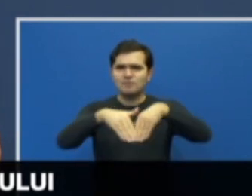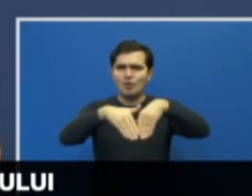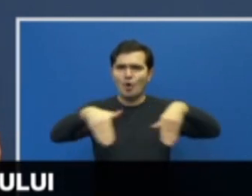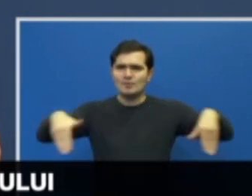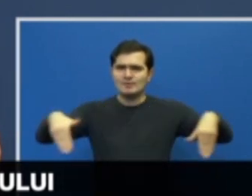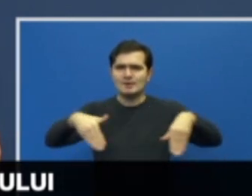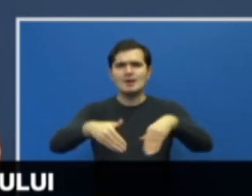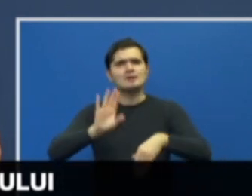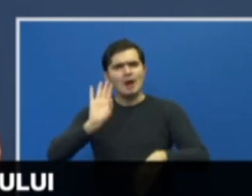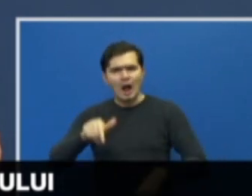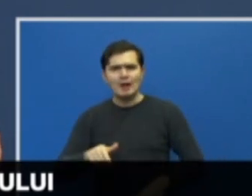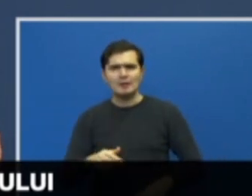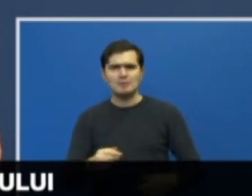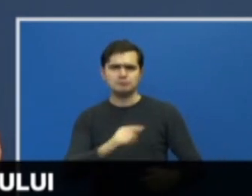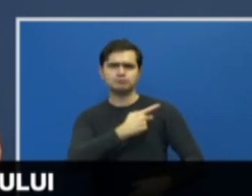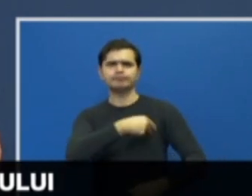în